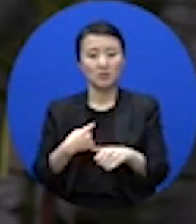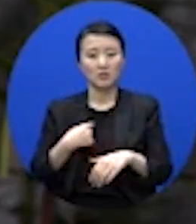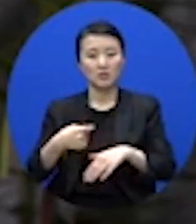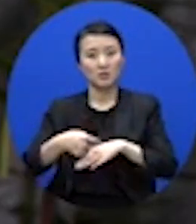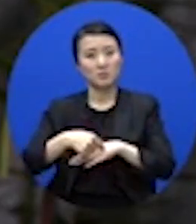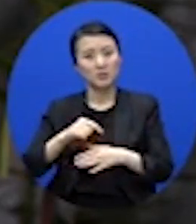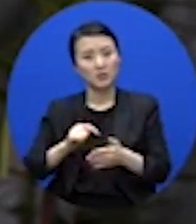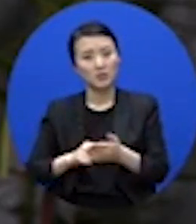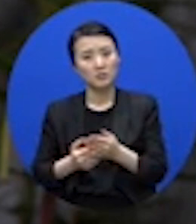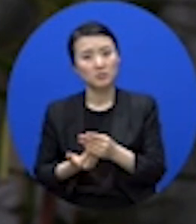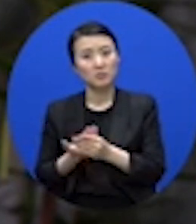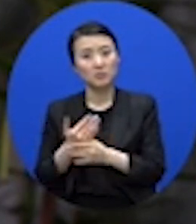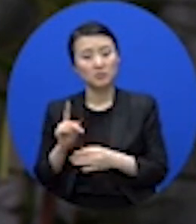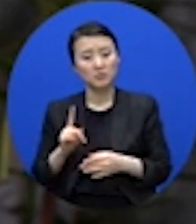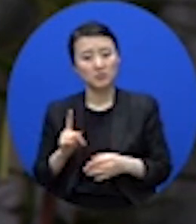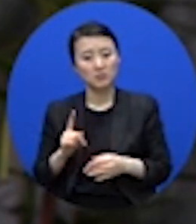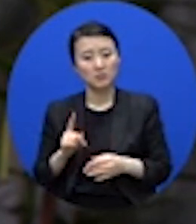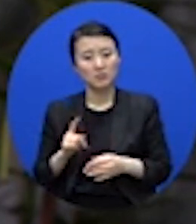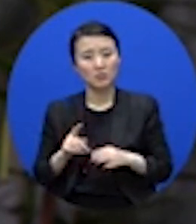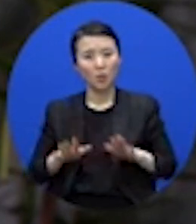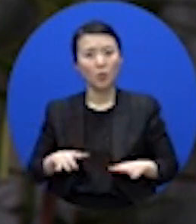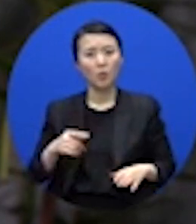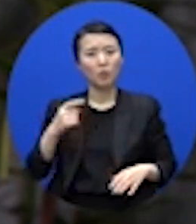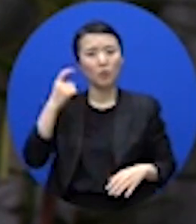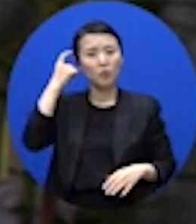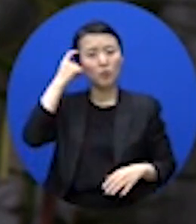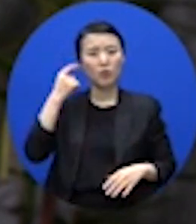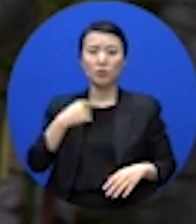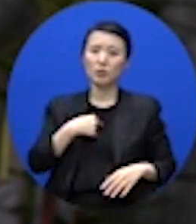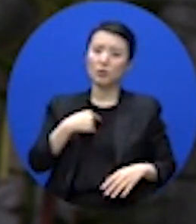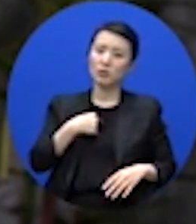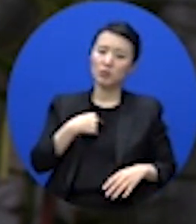스스로가 한다는 말이 오늘 나 왜 이러지?